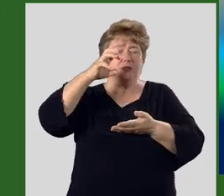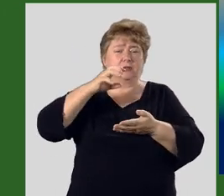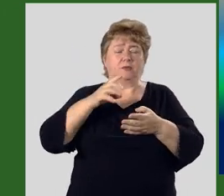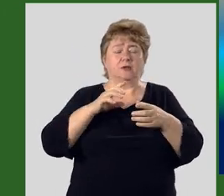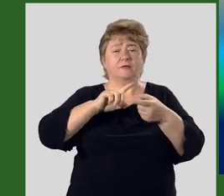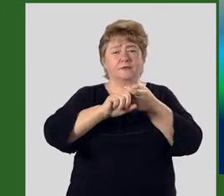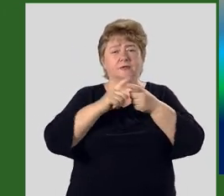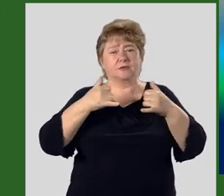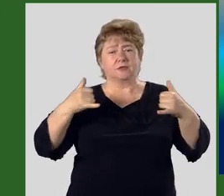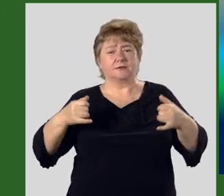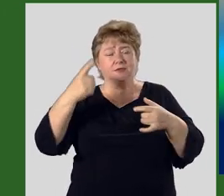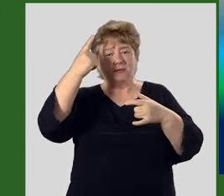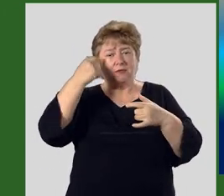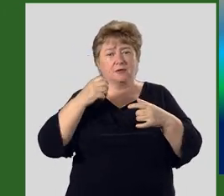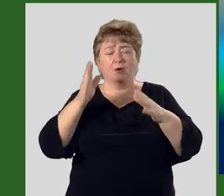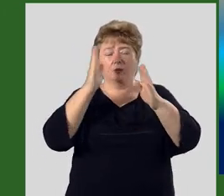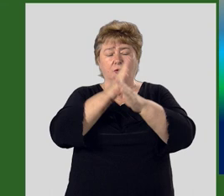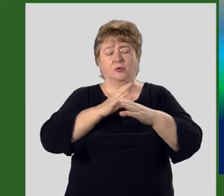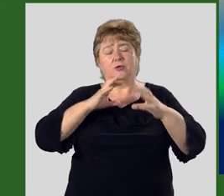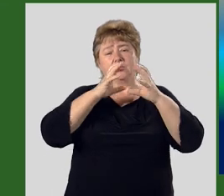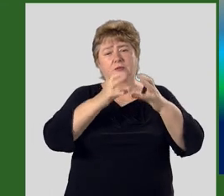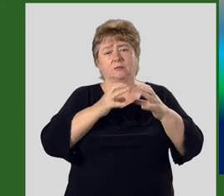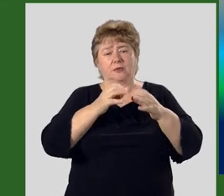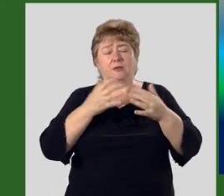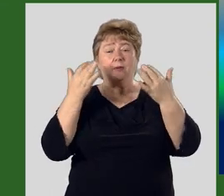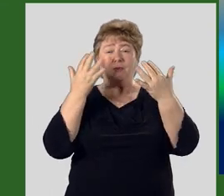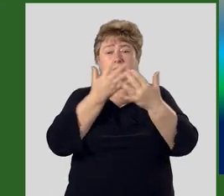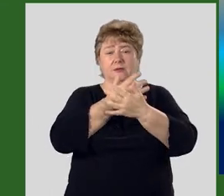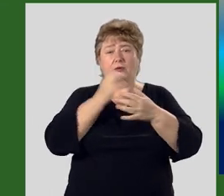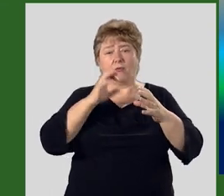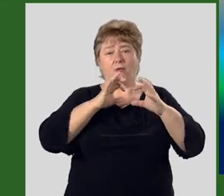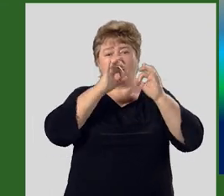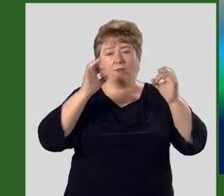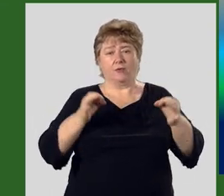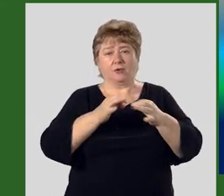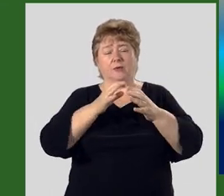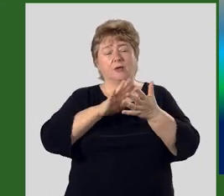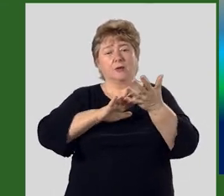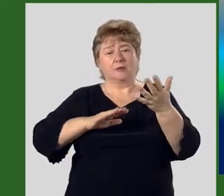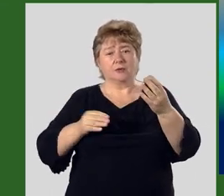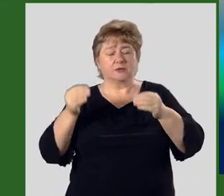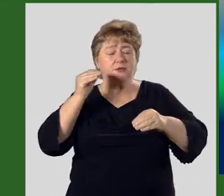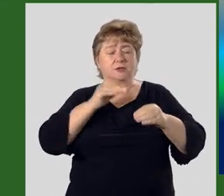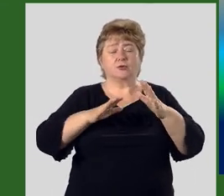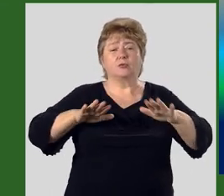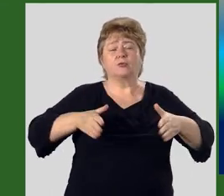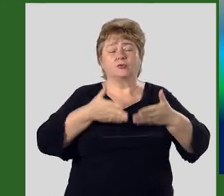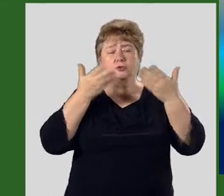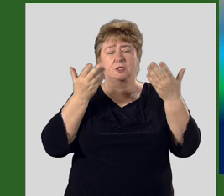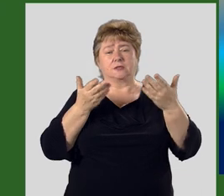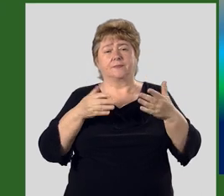В связи с развитием знаний о природе Земли, представление о ее форме продолжали